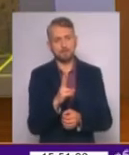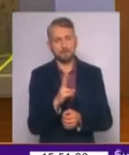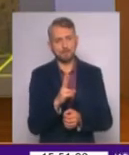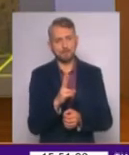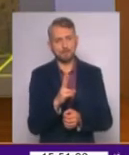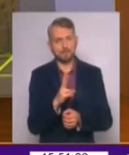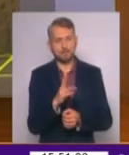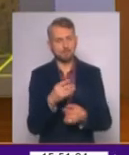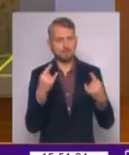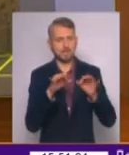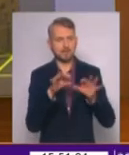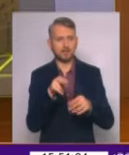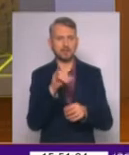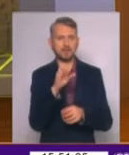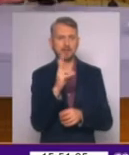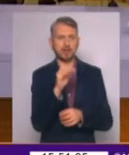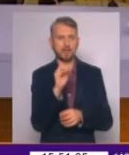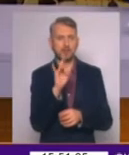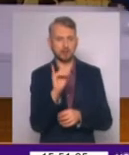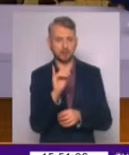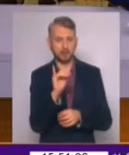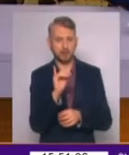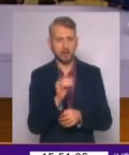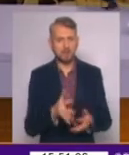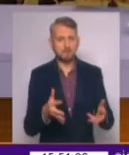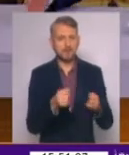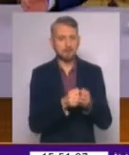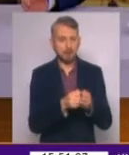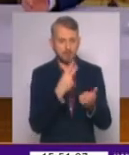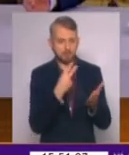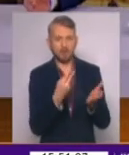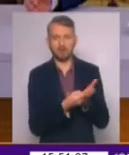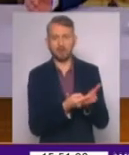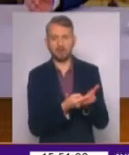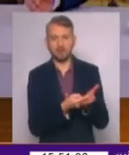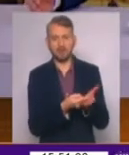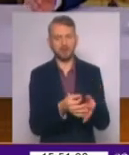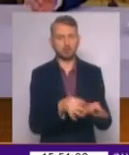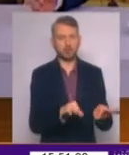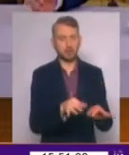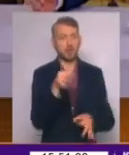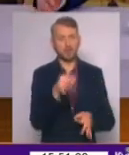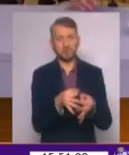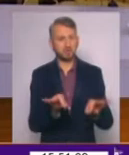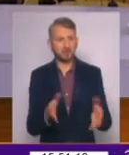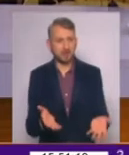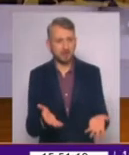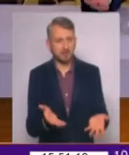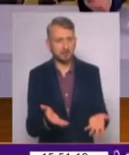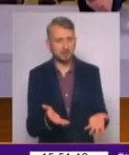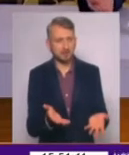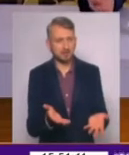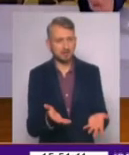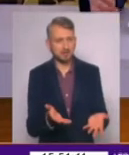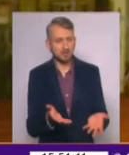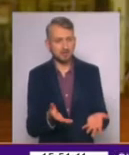в передачі Discovery піймали, показали, відпустили. Суд відпускає. Тобто,